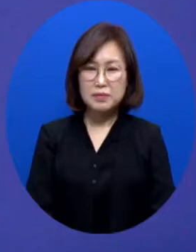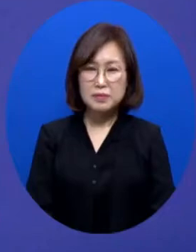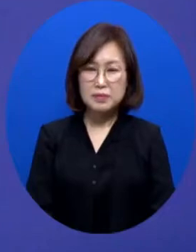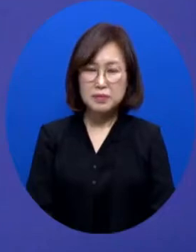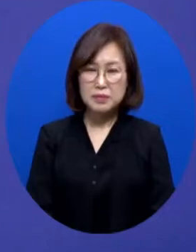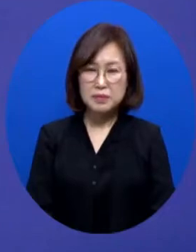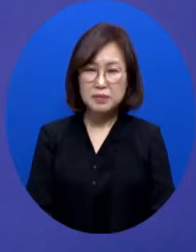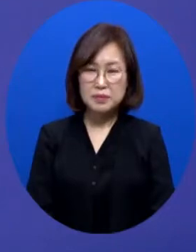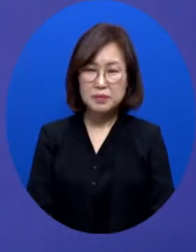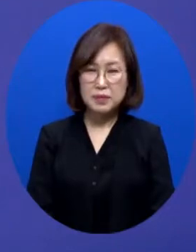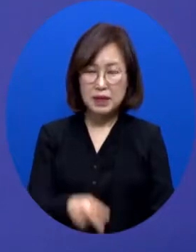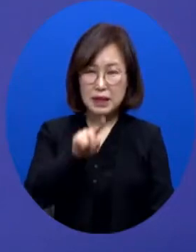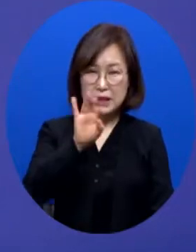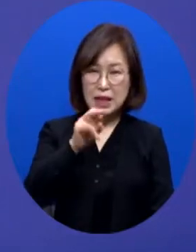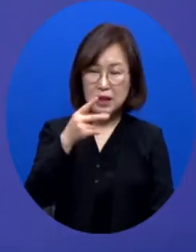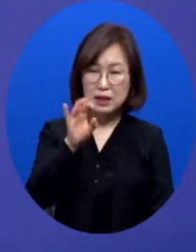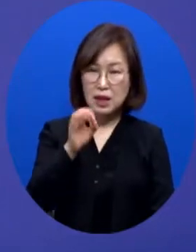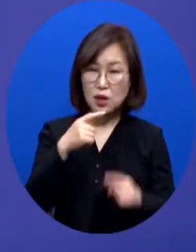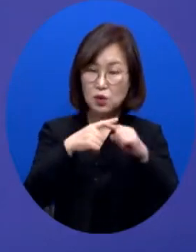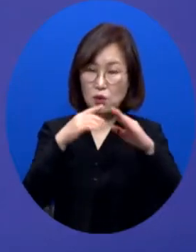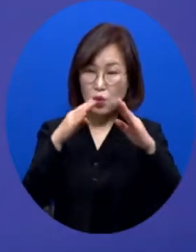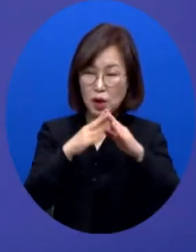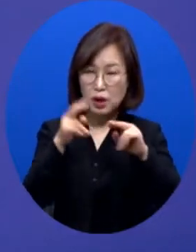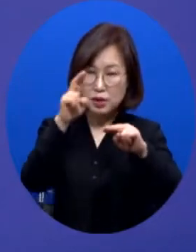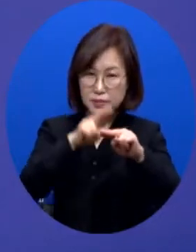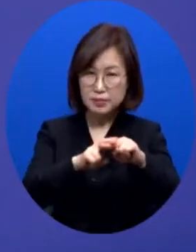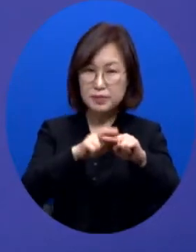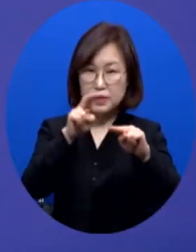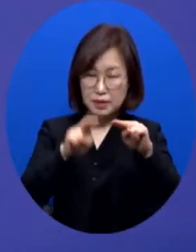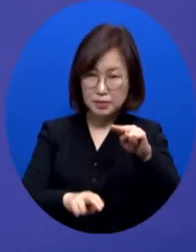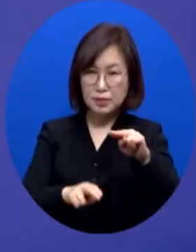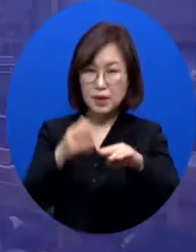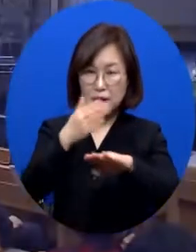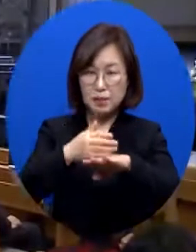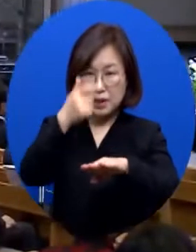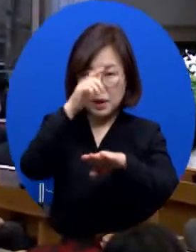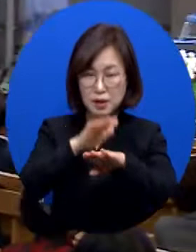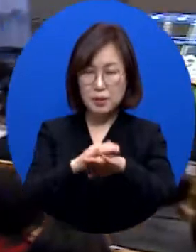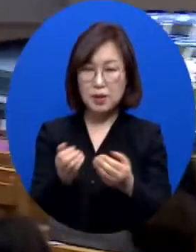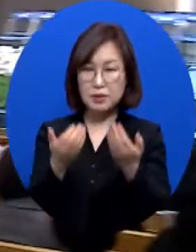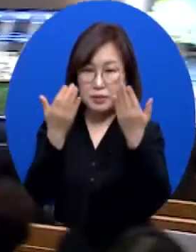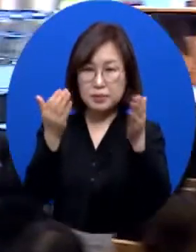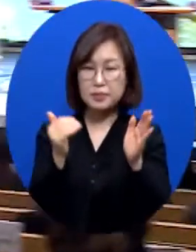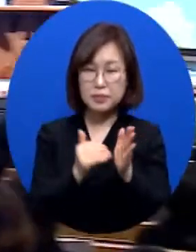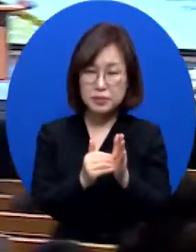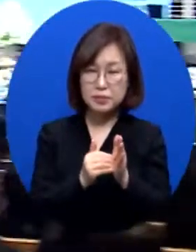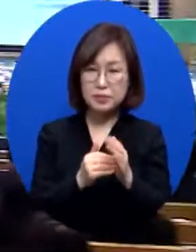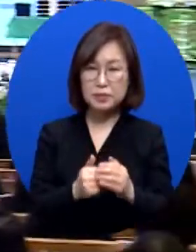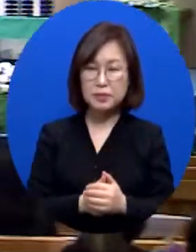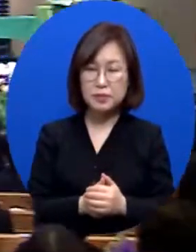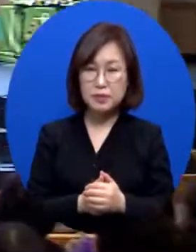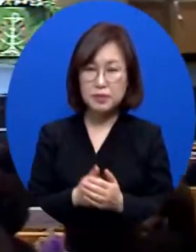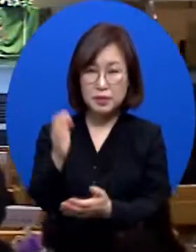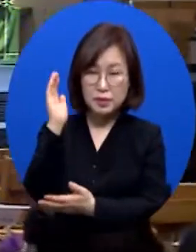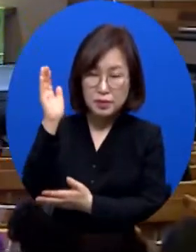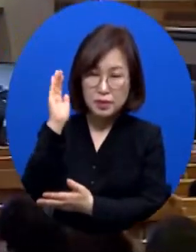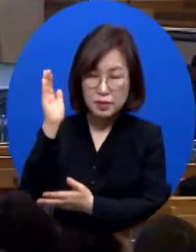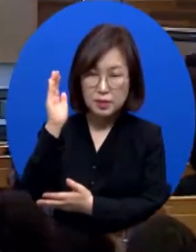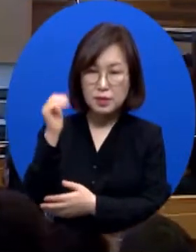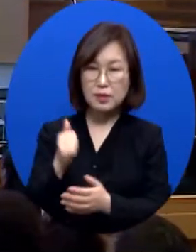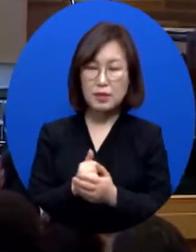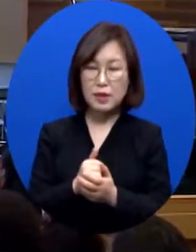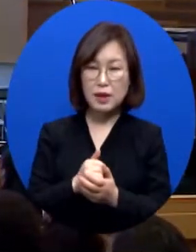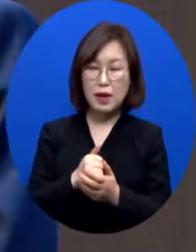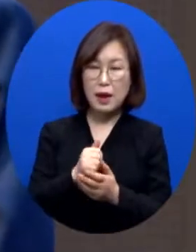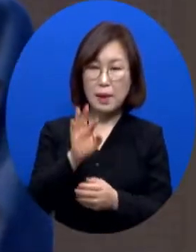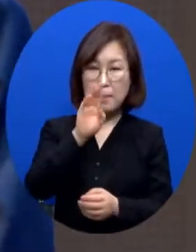상당 교회가 은퇴와 인지 감사예배를 드렸습니다 예배에서 말씀을 전한 예장 통합